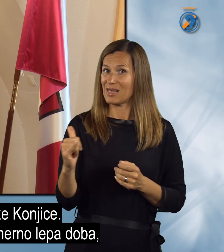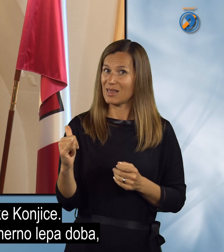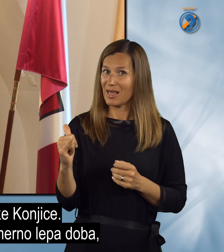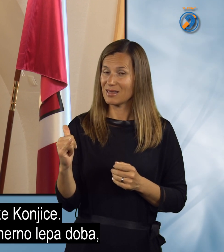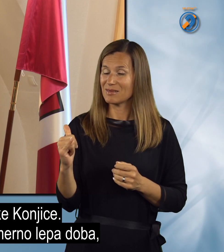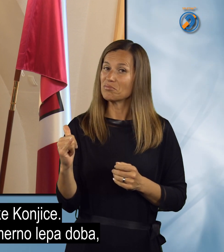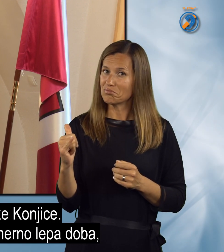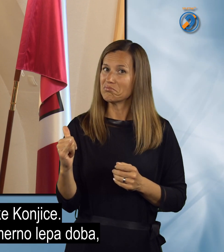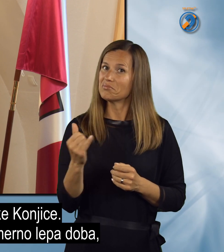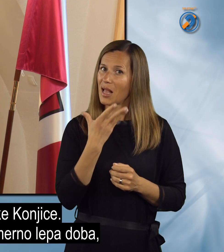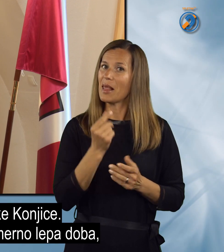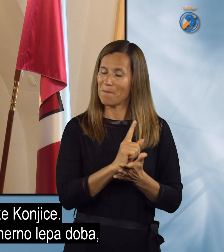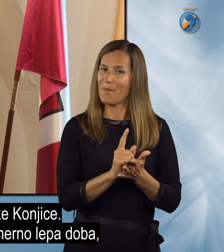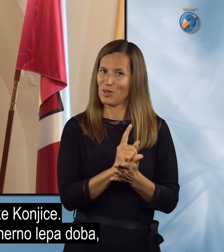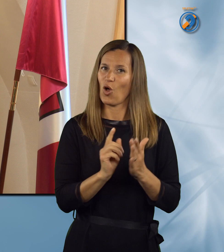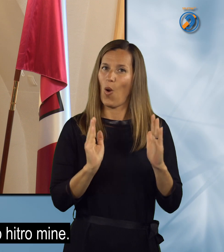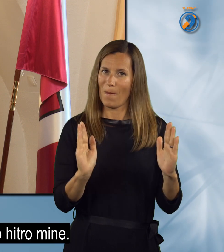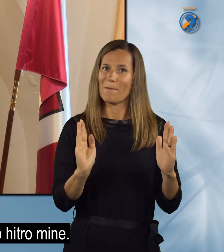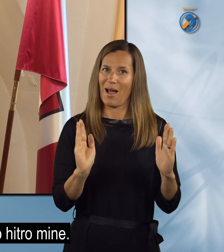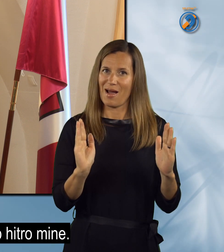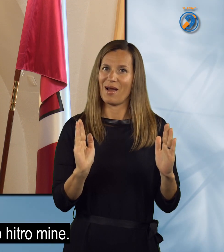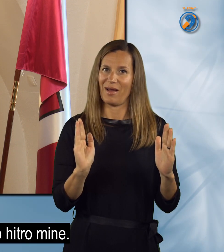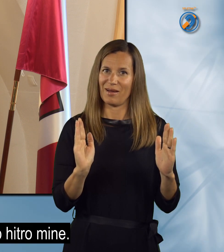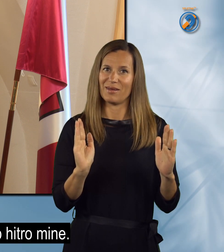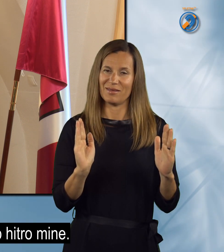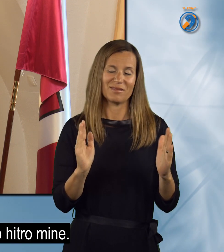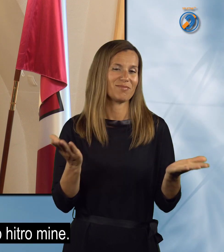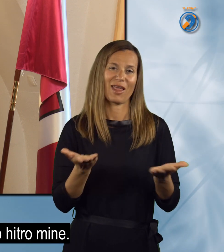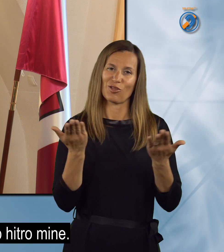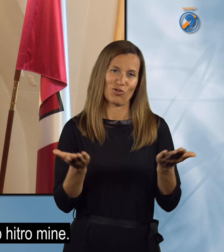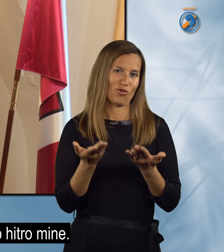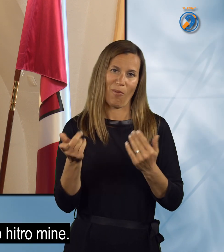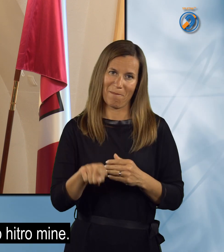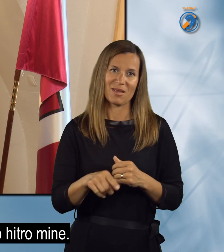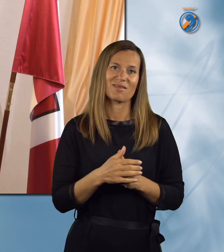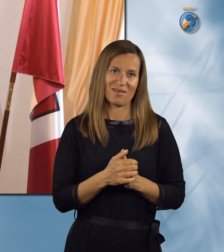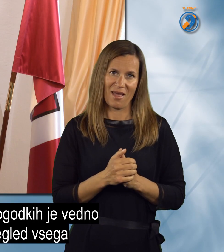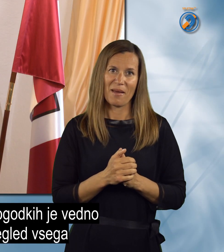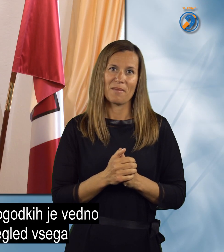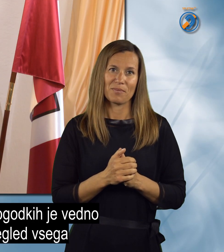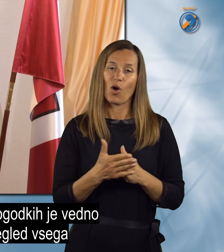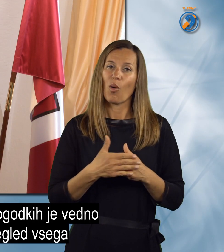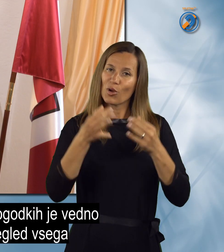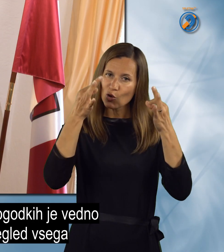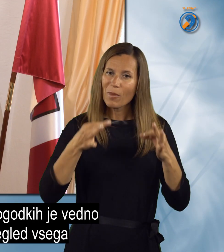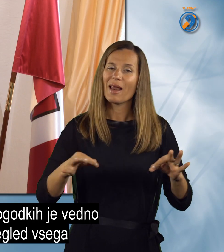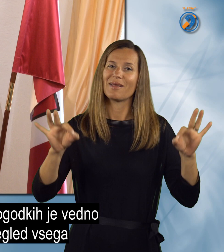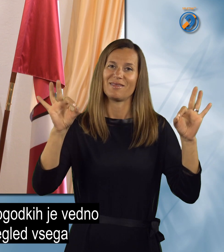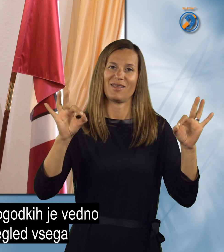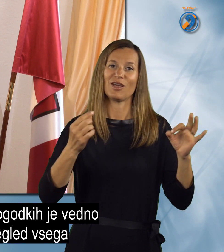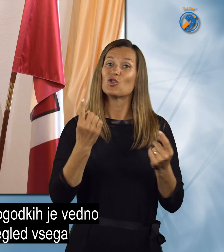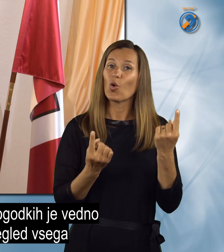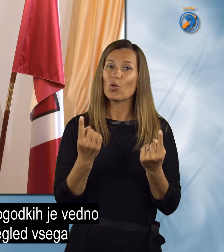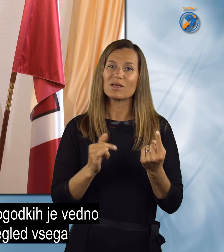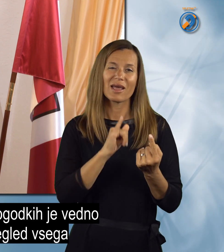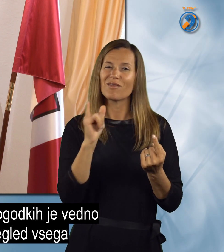20 let je sorazmerno lepa doba, ki tudi zelo hitro mine. O jubilejnih dogodkih je